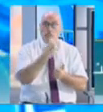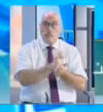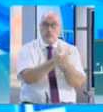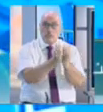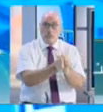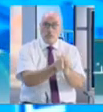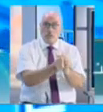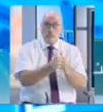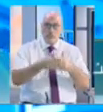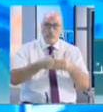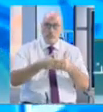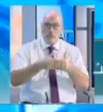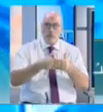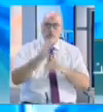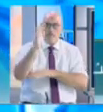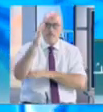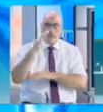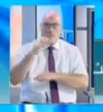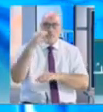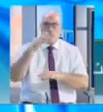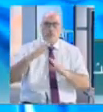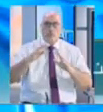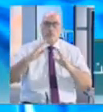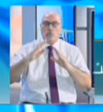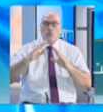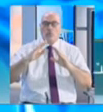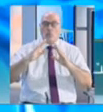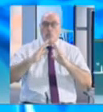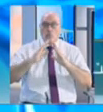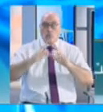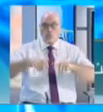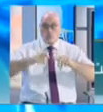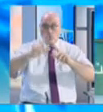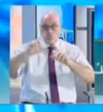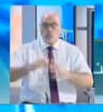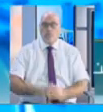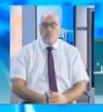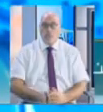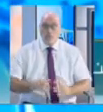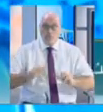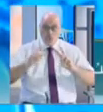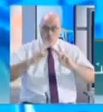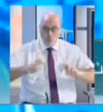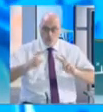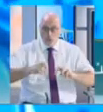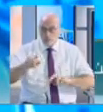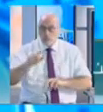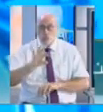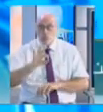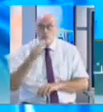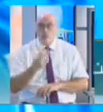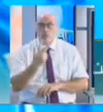الغابة المحادية لحي 400 مسكن، حيث تبين بعد تفتيشه من طرف مصالح الأمن أنه كان